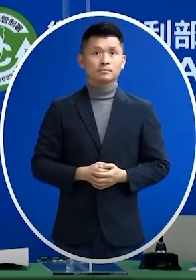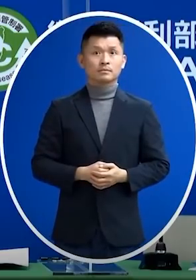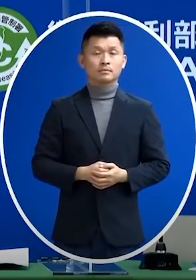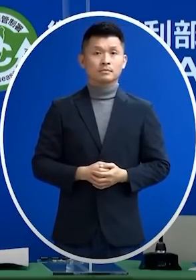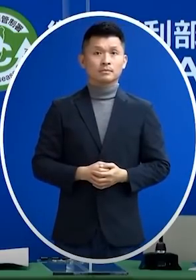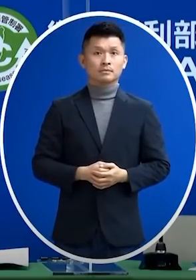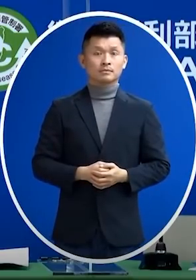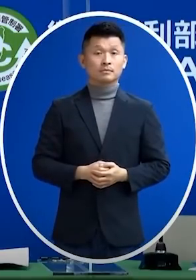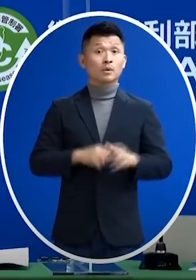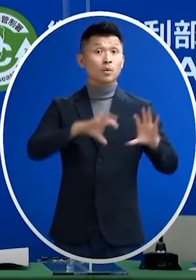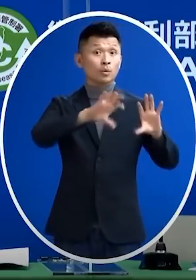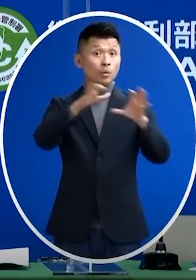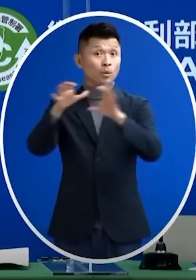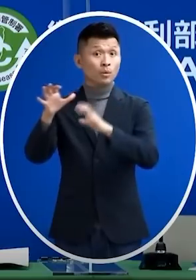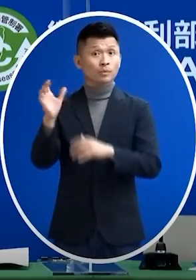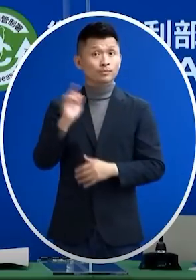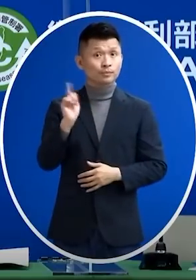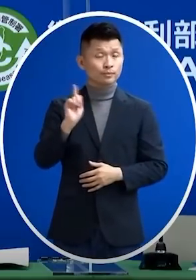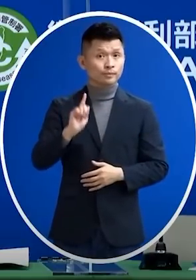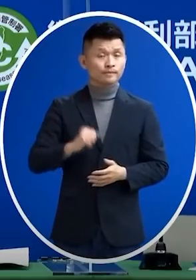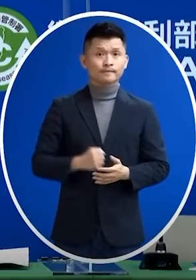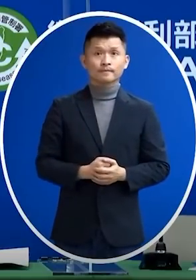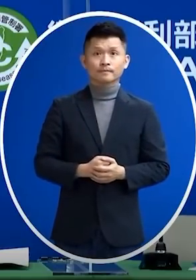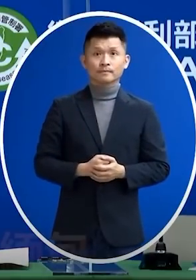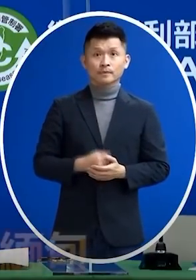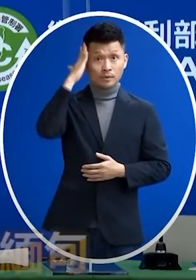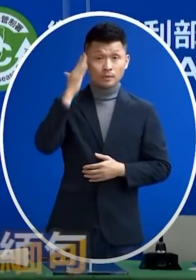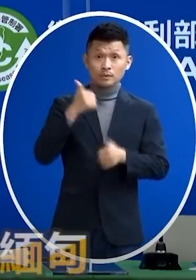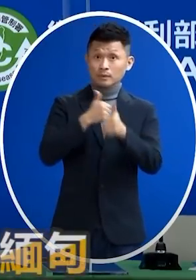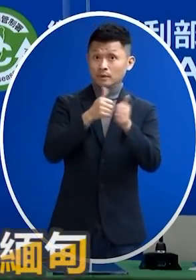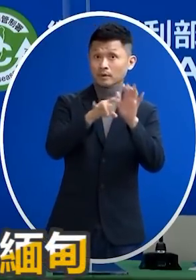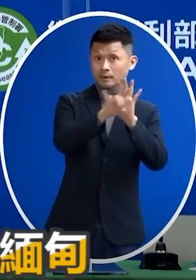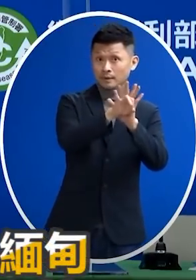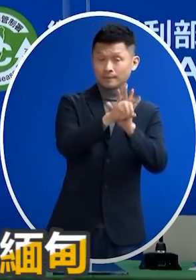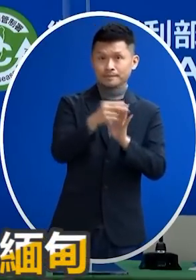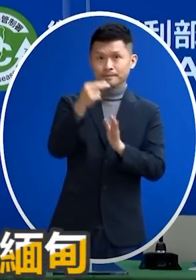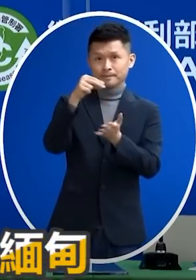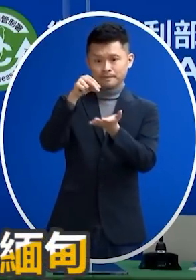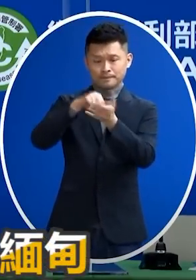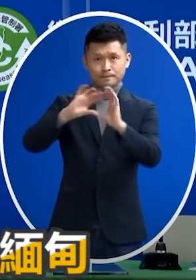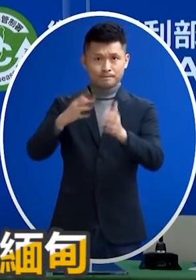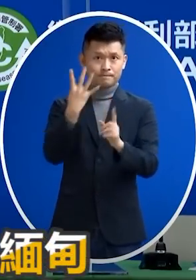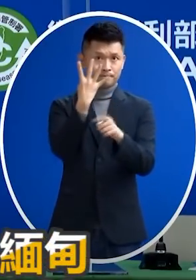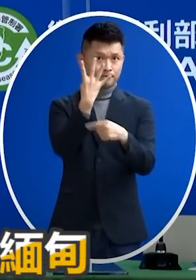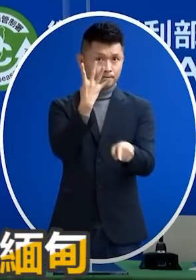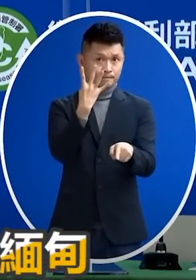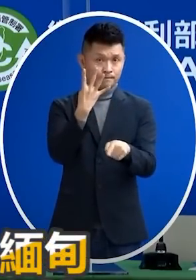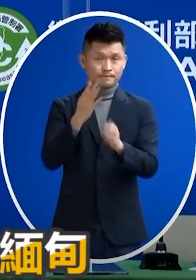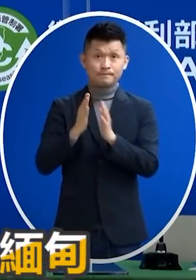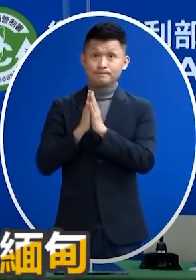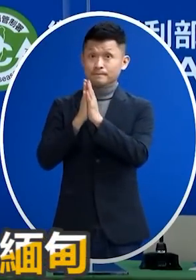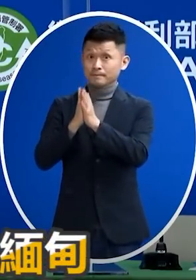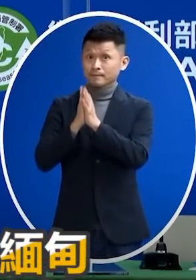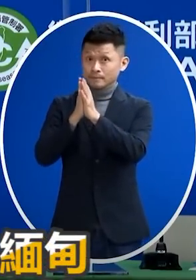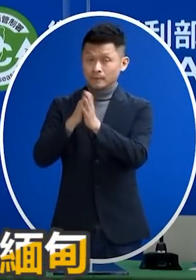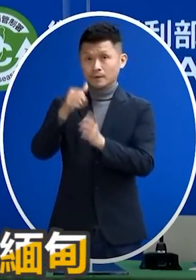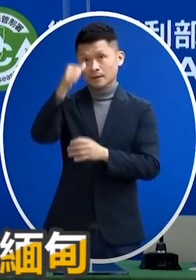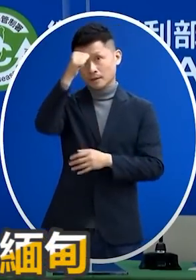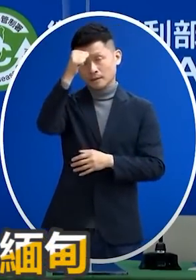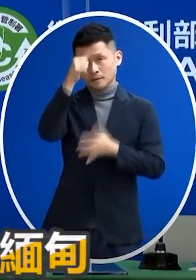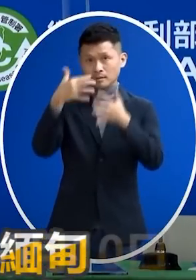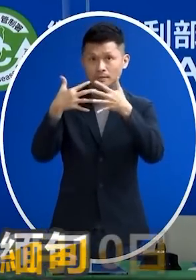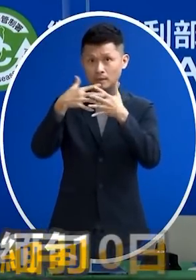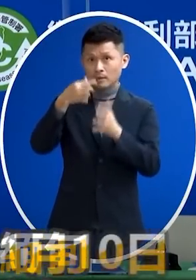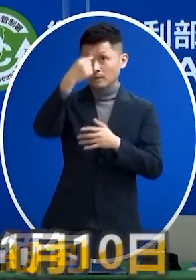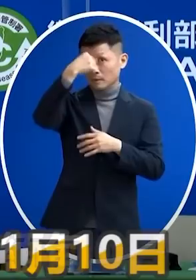那进来的国家里面，乌克兰，那印尼有四例，那缅甸、印度、美国、